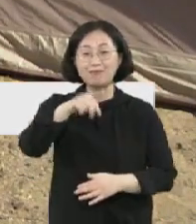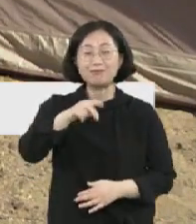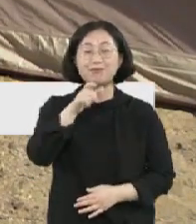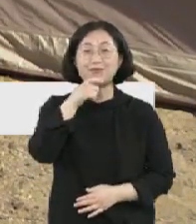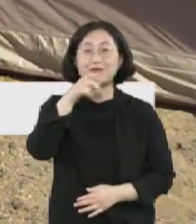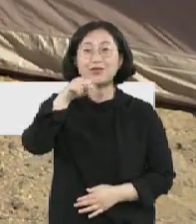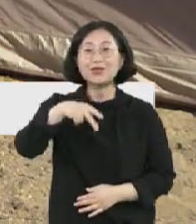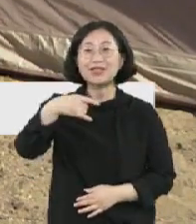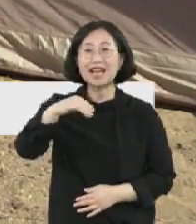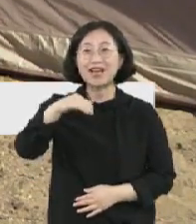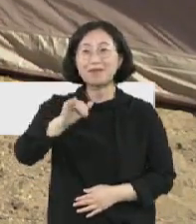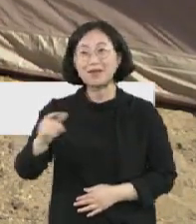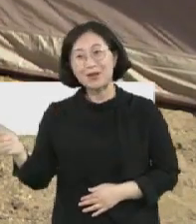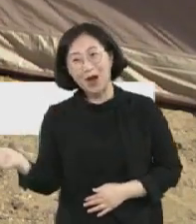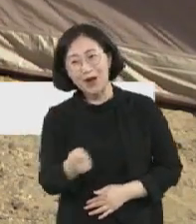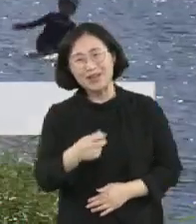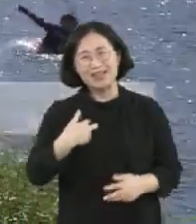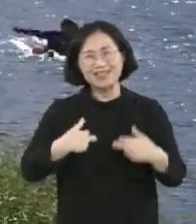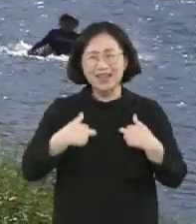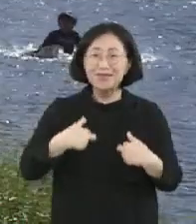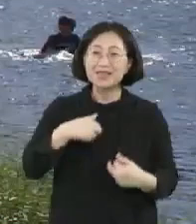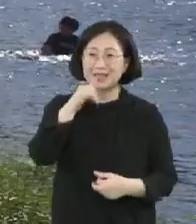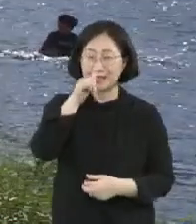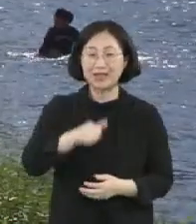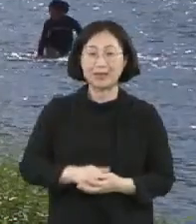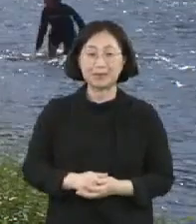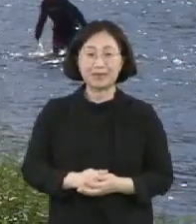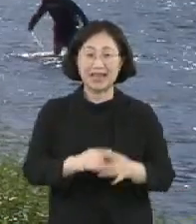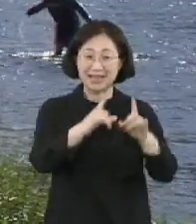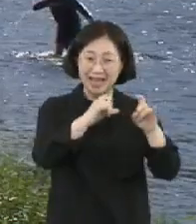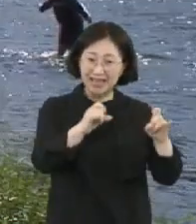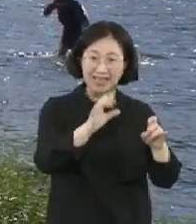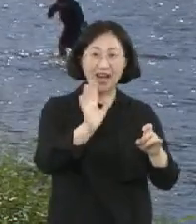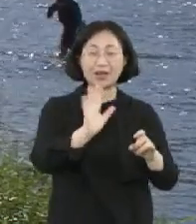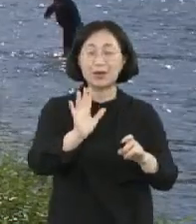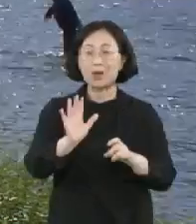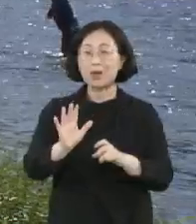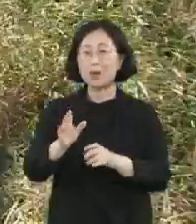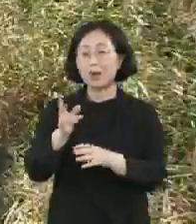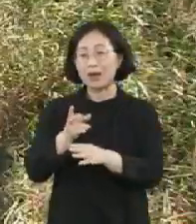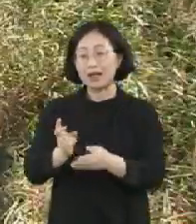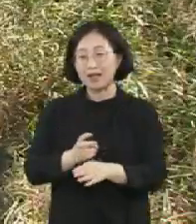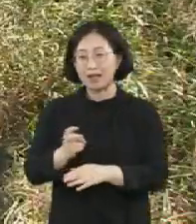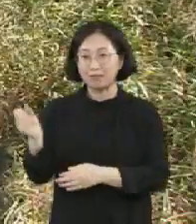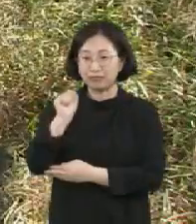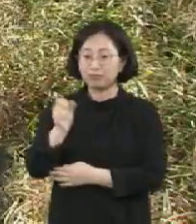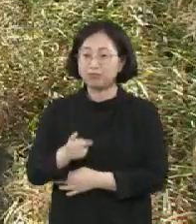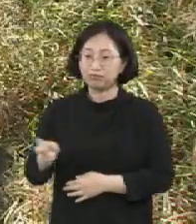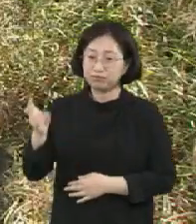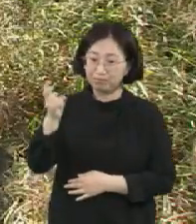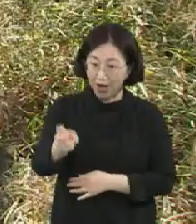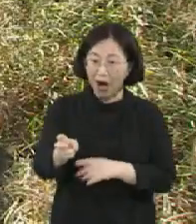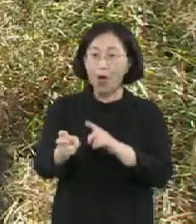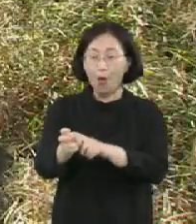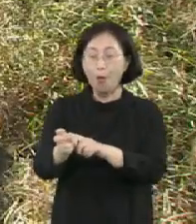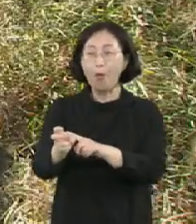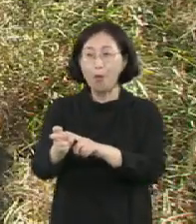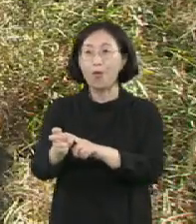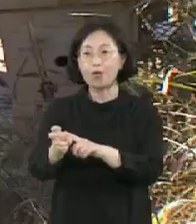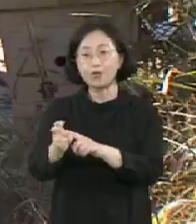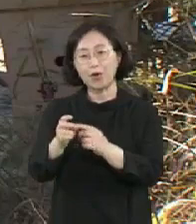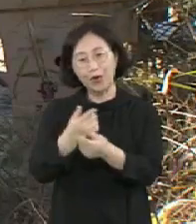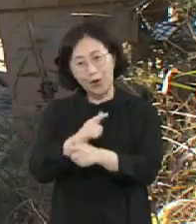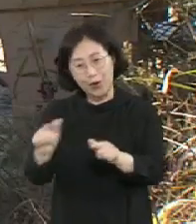게 제일 좋은 것 같습니다. 텐트 대신 차에서 좀 더 간편하게 캠핑을 즐길 수 있는 차박도